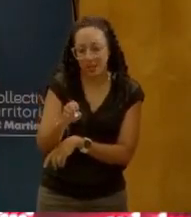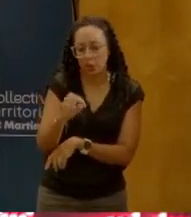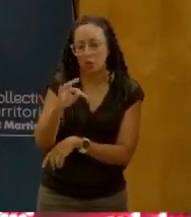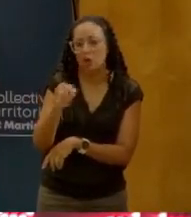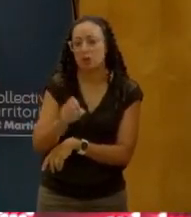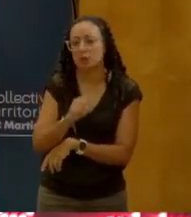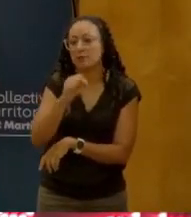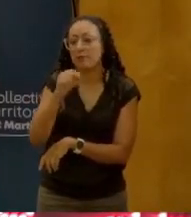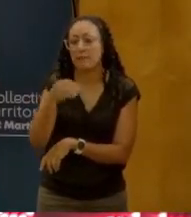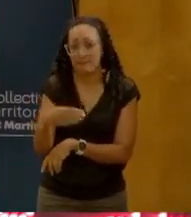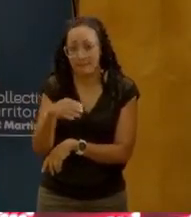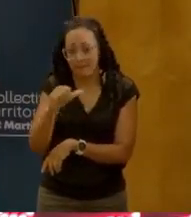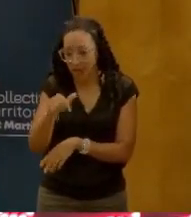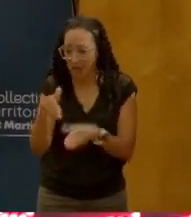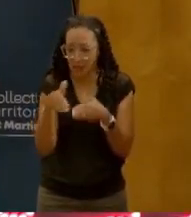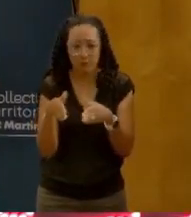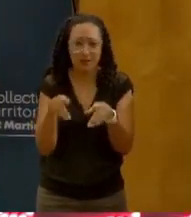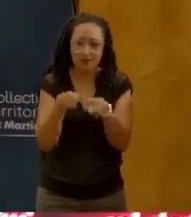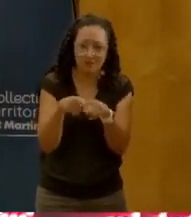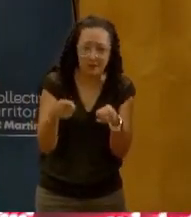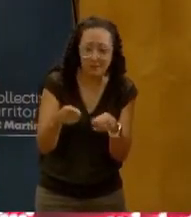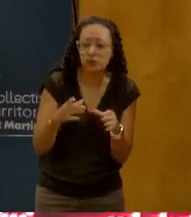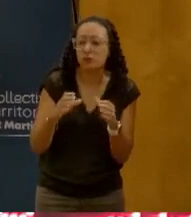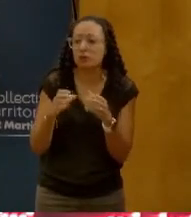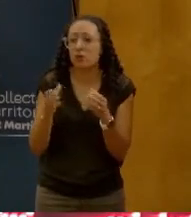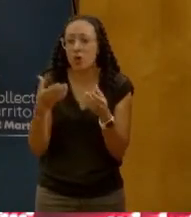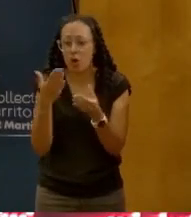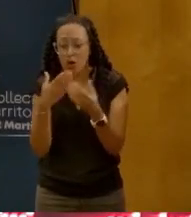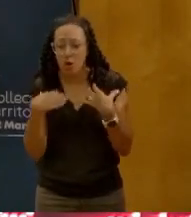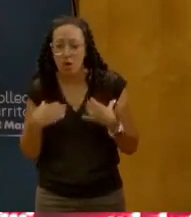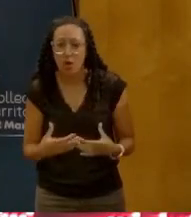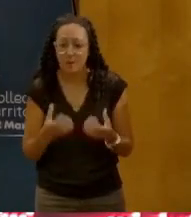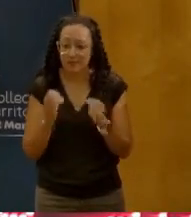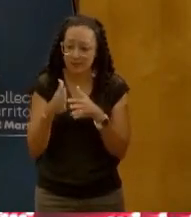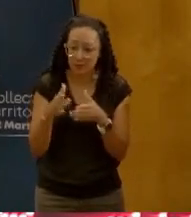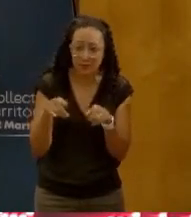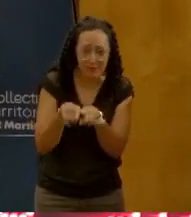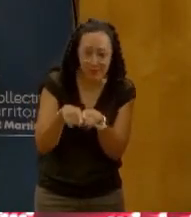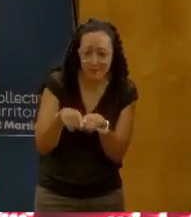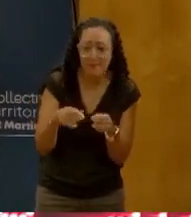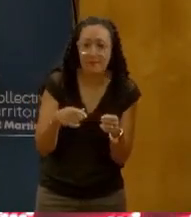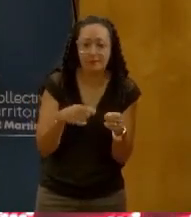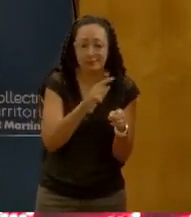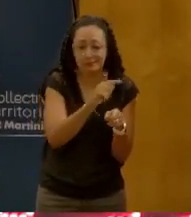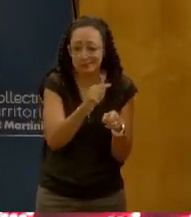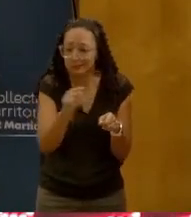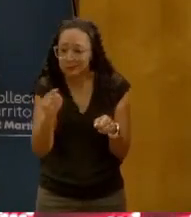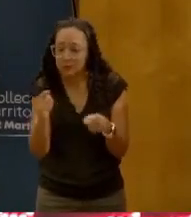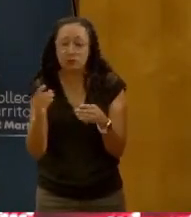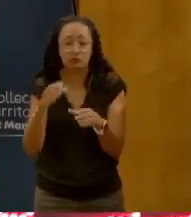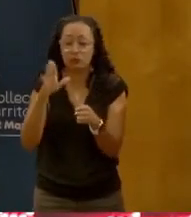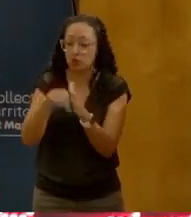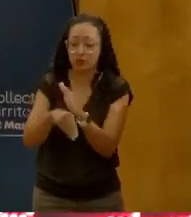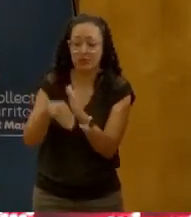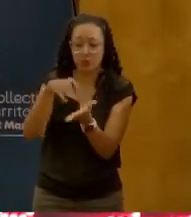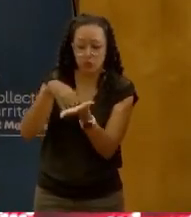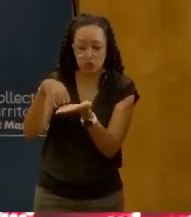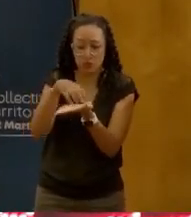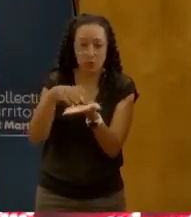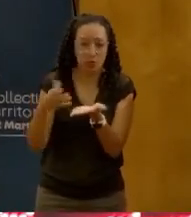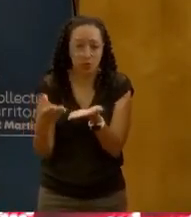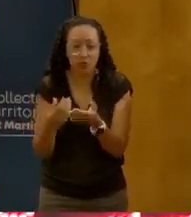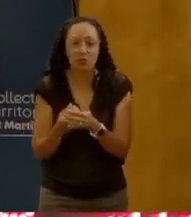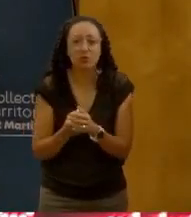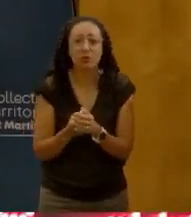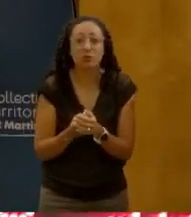loger. C'est la même chose qui est demandé aux clubs cyclistes. C'est la même chose qui est demandé à certains clubs de communes. Aujourd'hui, on nous